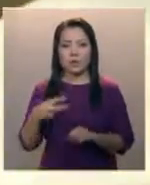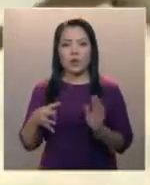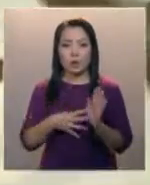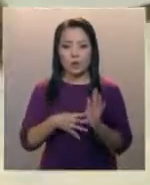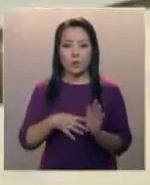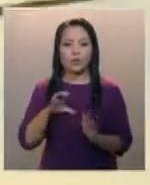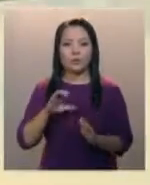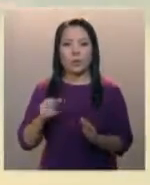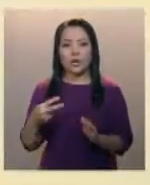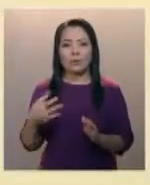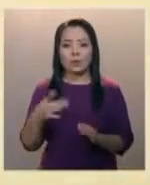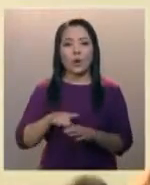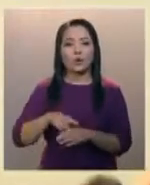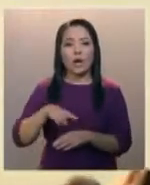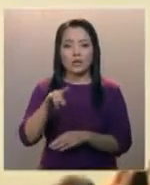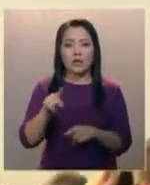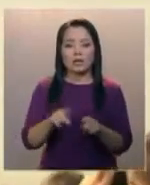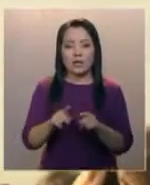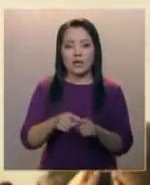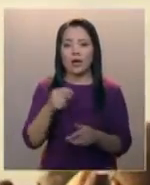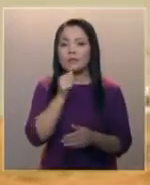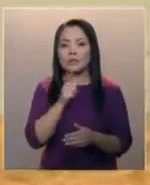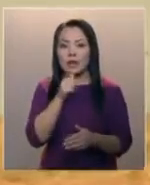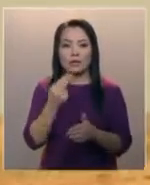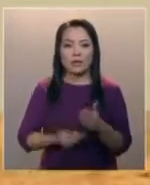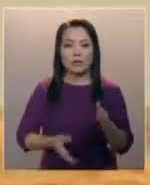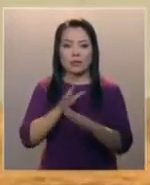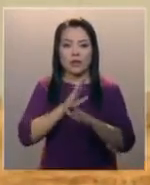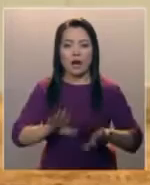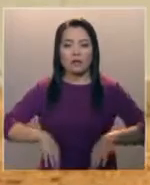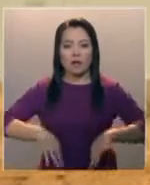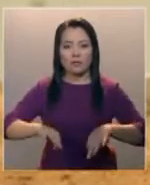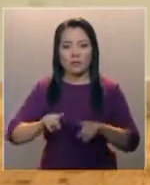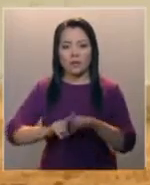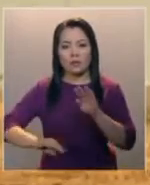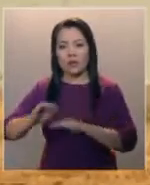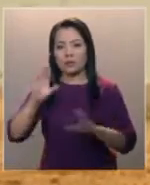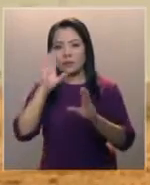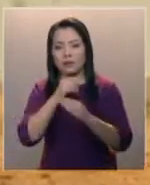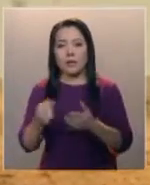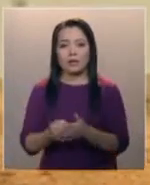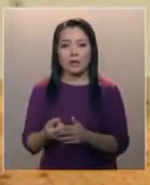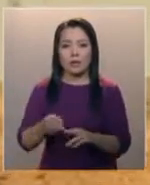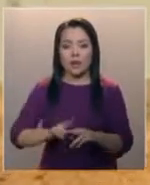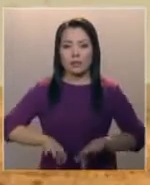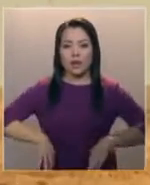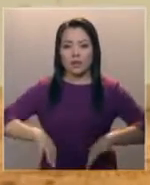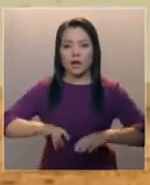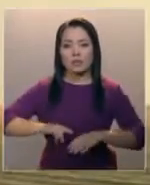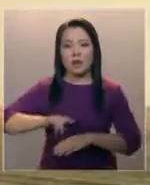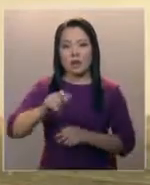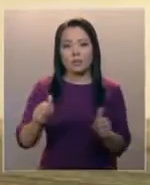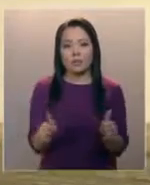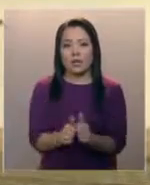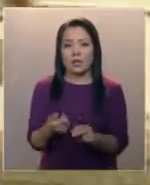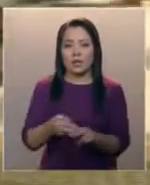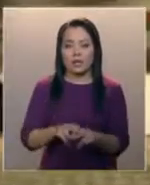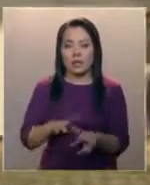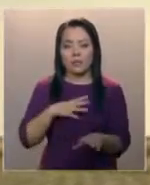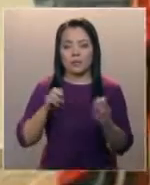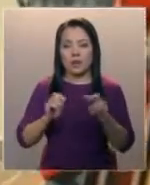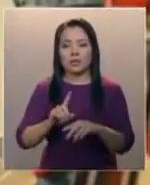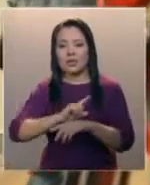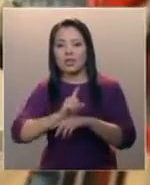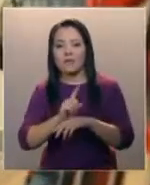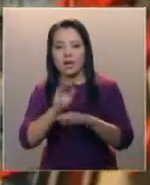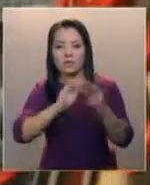бен Су-25 ұшақтары да сыннан сүрінбей өтіп, автомобиль жолын мүдірмей бағындырды. Көлік жолағы аэродромындағыдай арнайы навигациялық